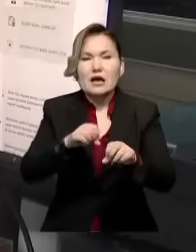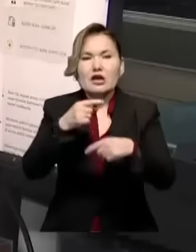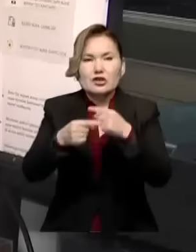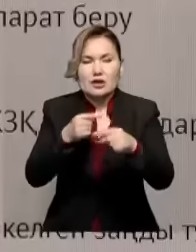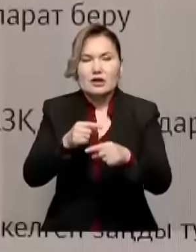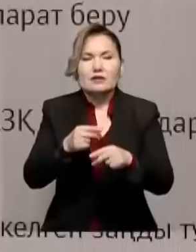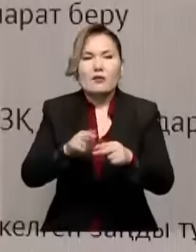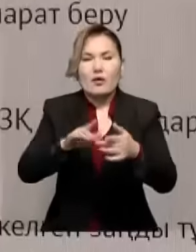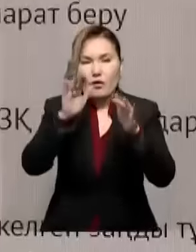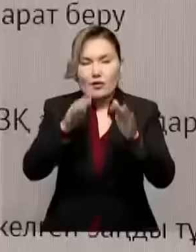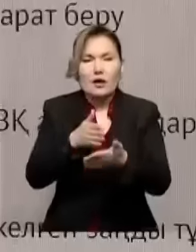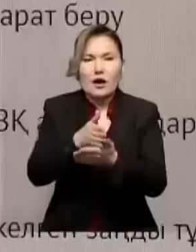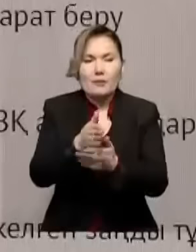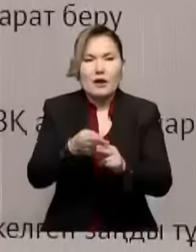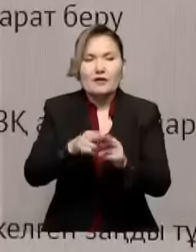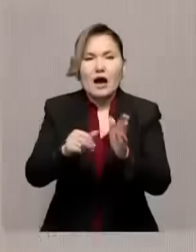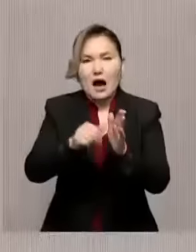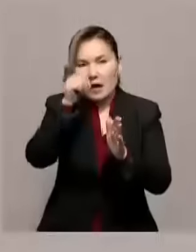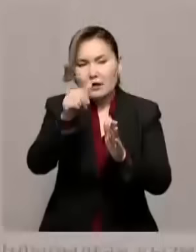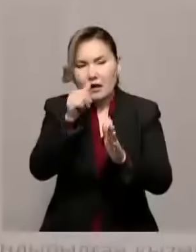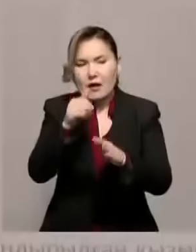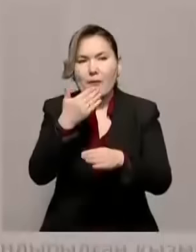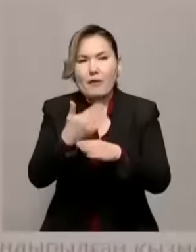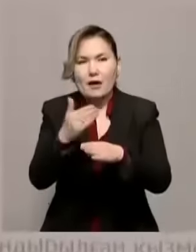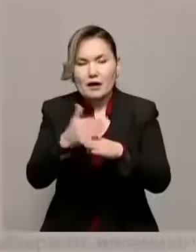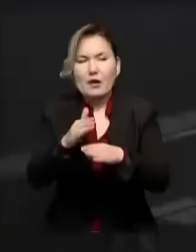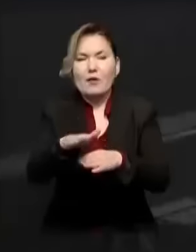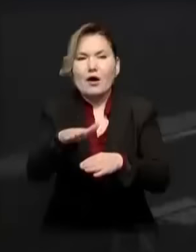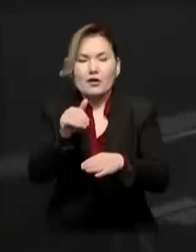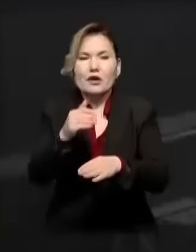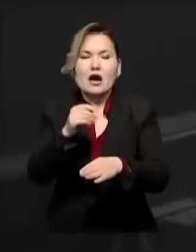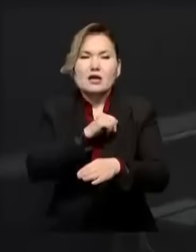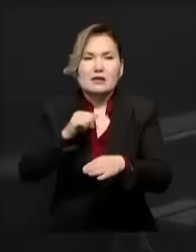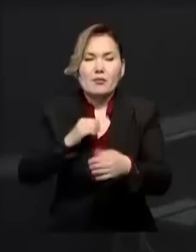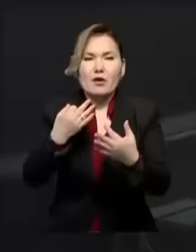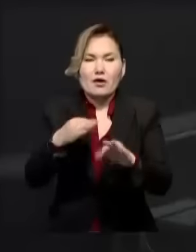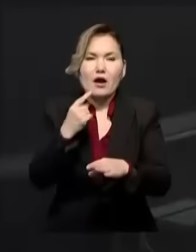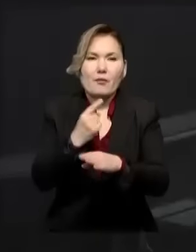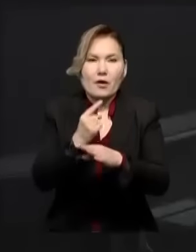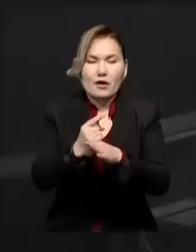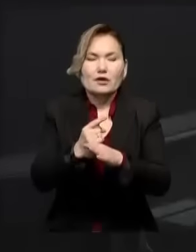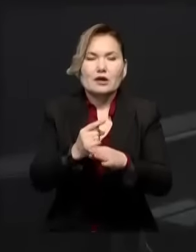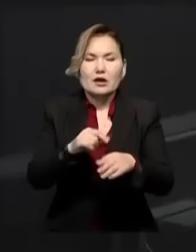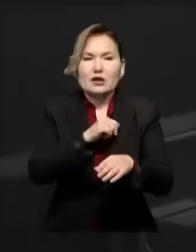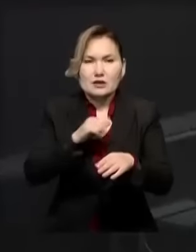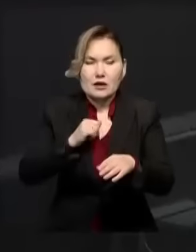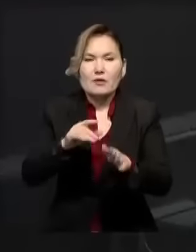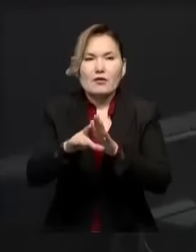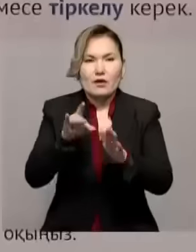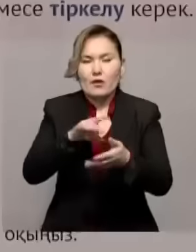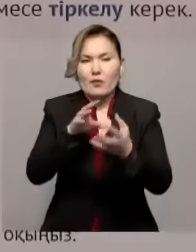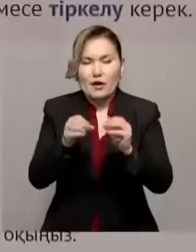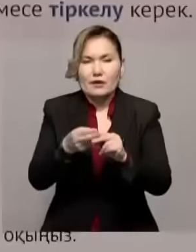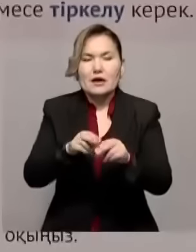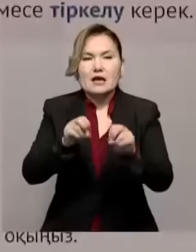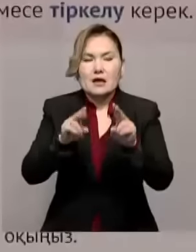кіріп, сервистер бөліміндегі 6 айға банктік қарыздар, микрокредиттер алудан ерікті бас тарту тетігін таңдауға жет. Әрі қарай электронды